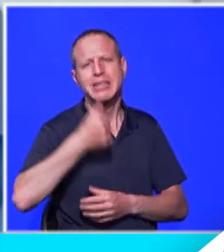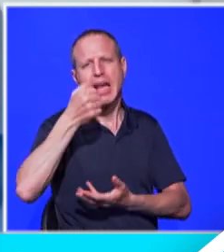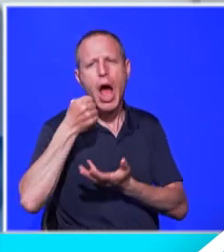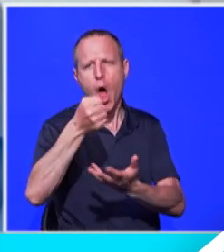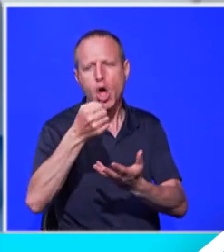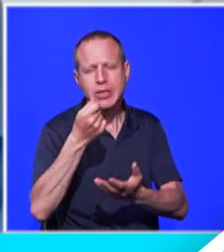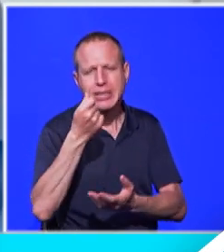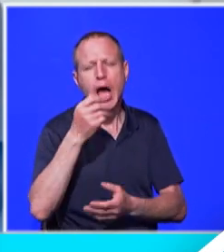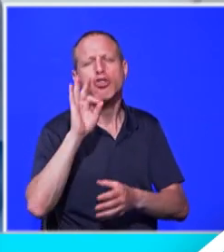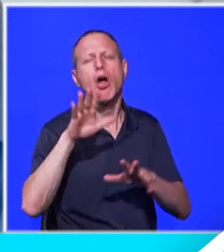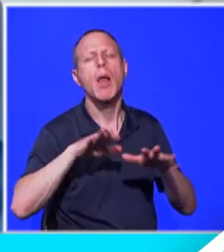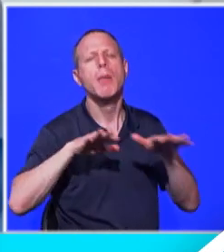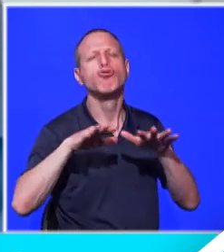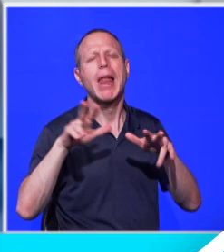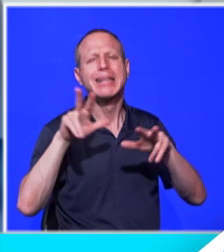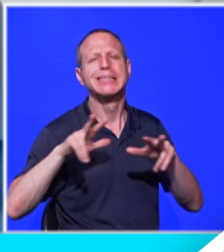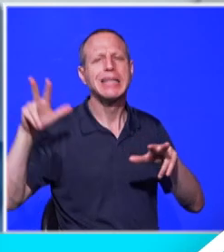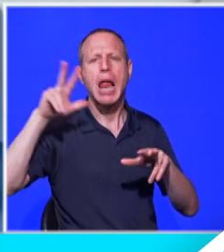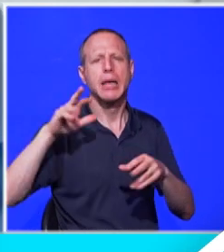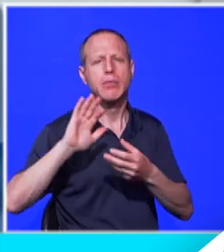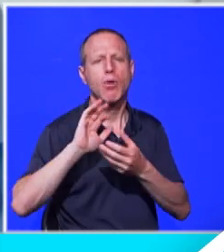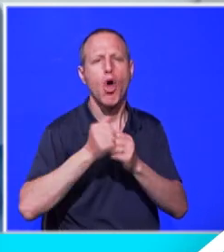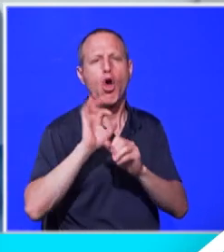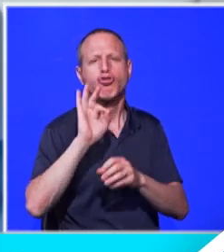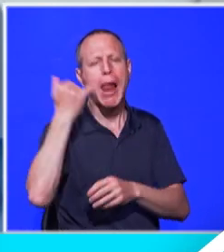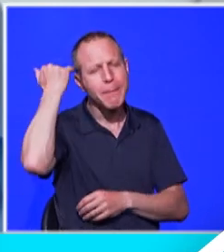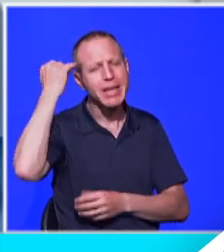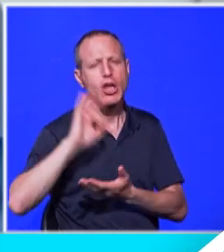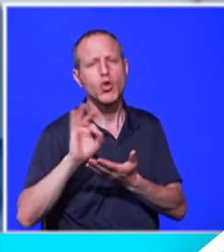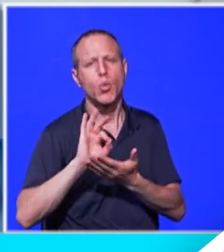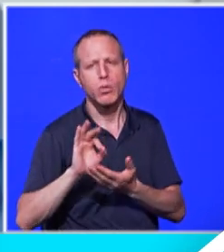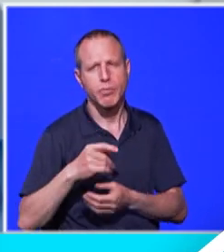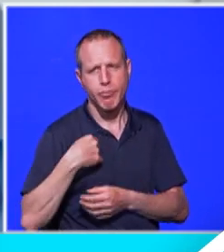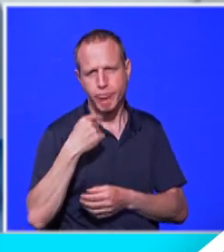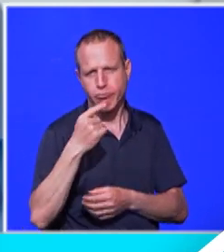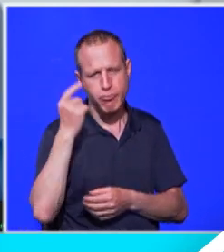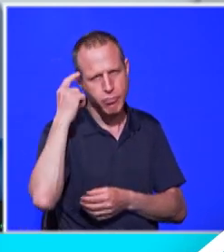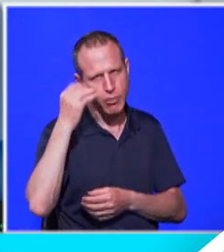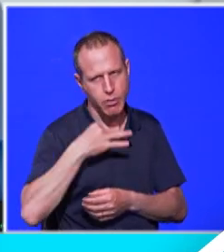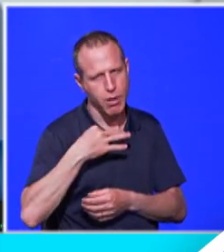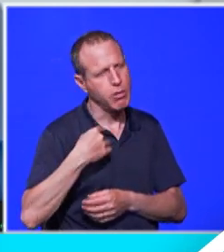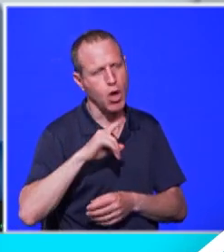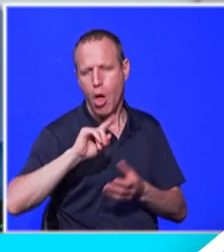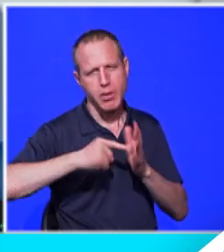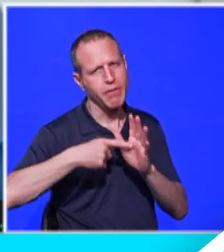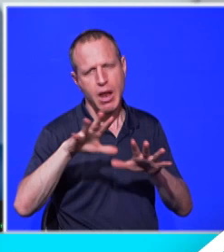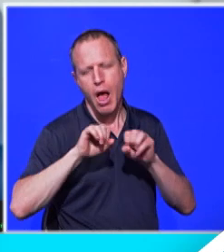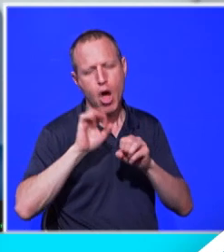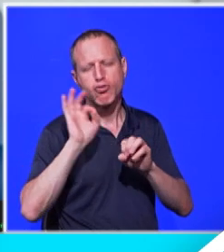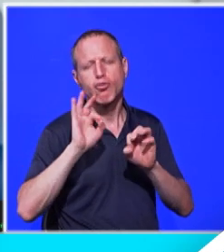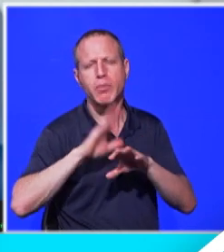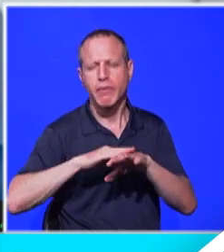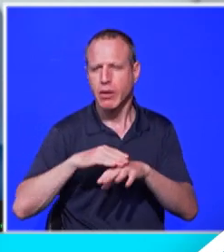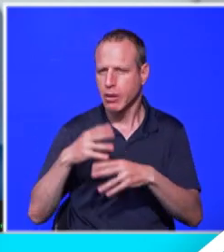של ממשלת צללים, האוצר של הציבור. אבל תזכור ש... תגיד את דעתי, אני לא מתכוון לקחת שום תפקיד על עצמי.